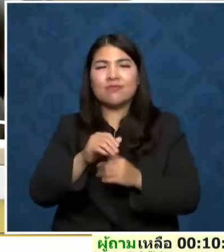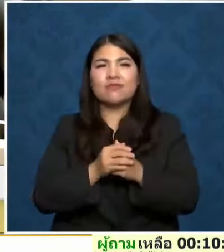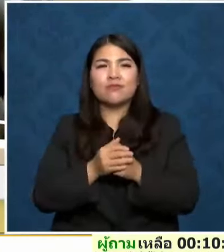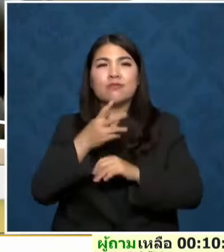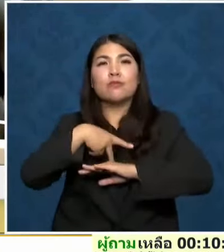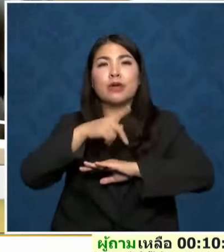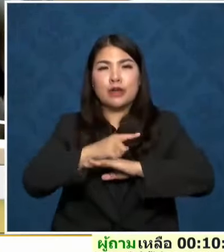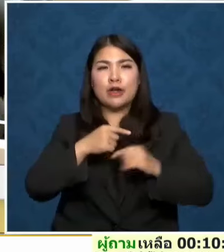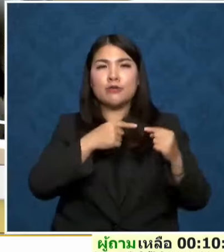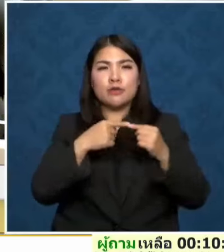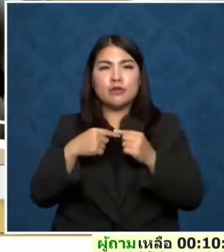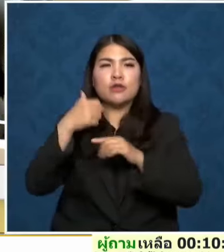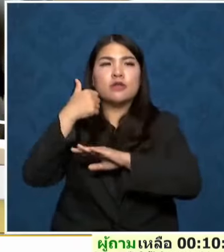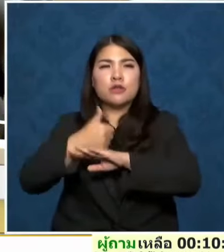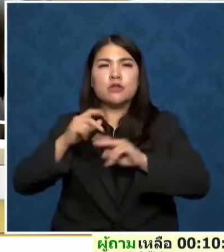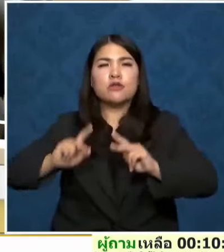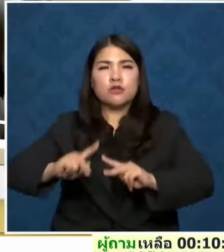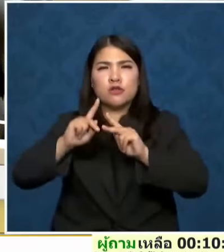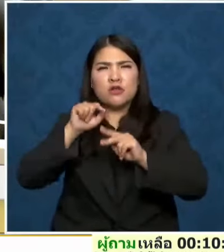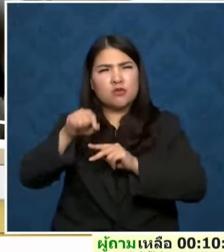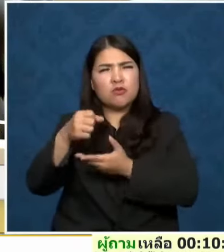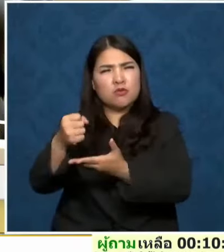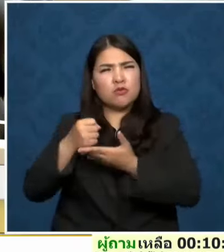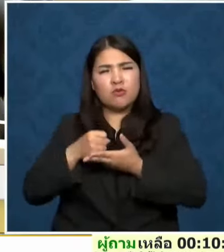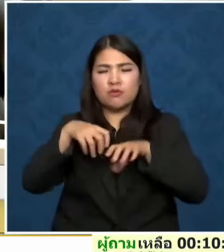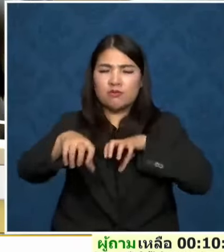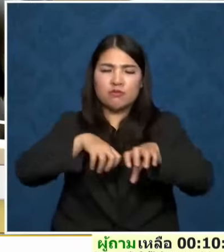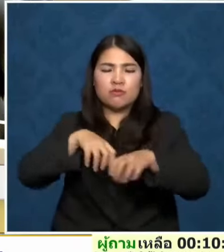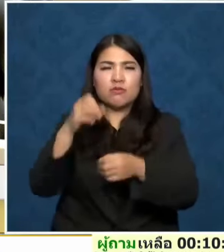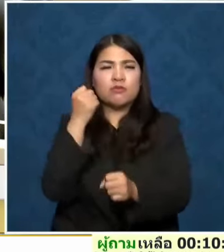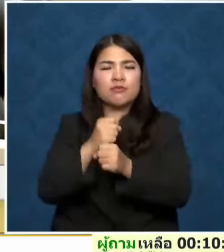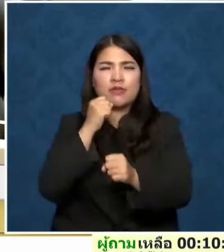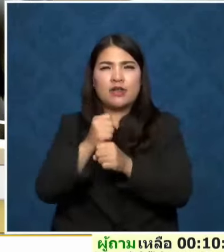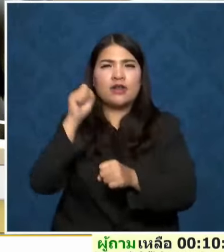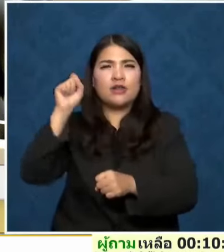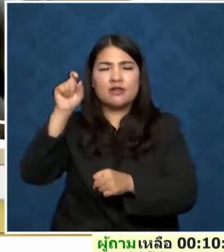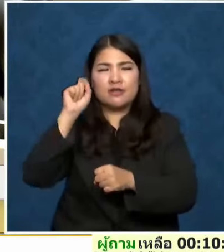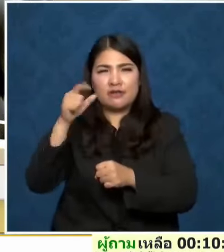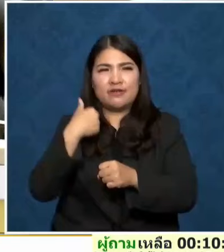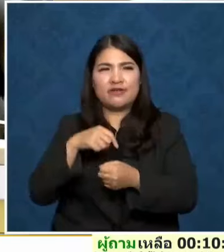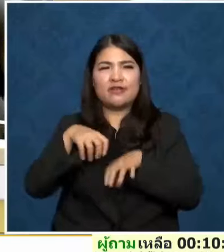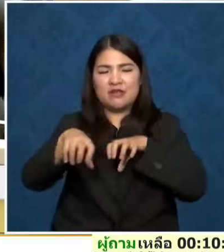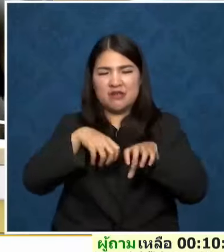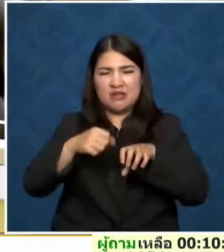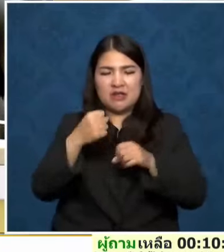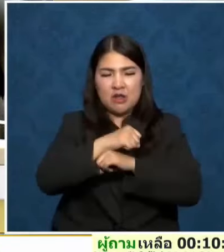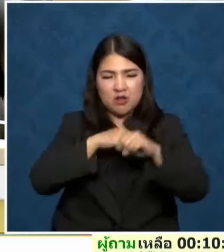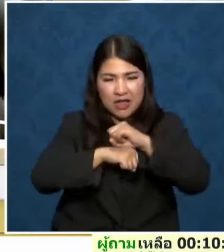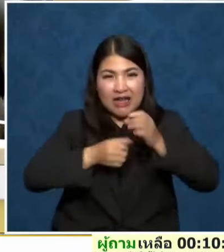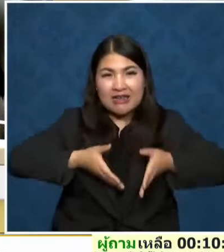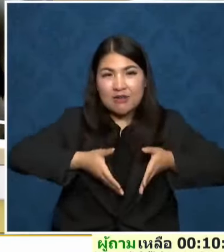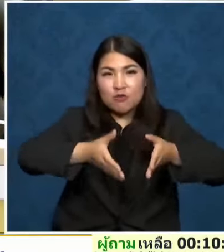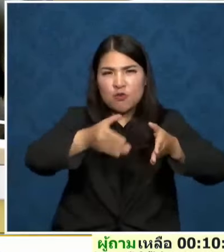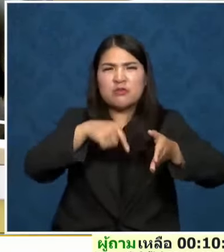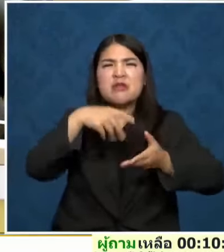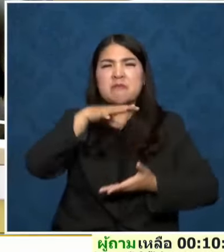ท่านประทานไปถงท่นำทรีว่าให้รีบดำเดินการตั้งว่ประมาณเพื่อจัดสันทางหวงวิเศษระหว่างเมืองจ